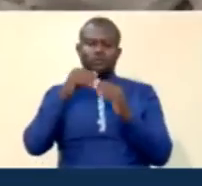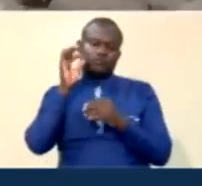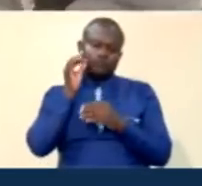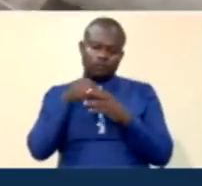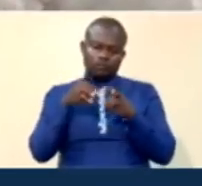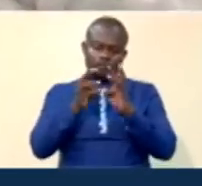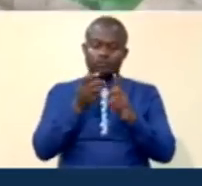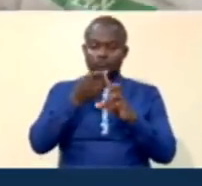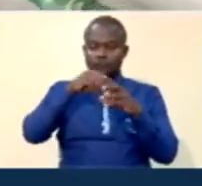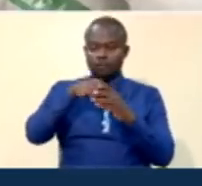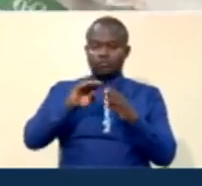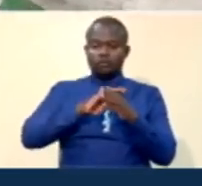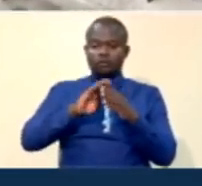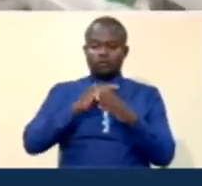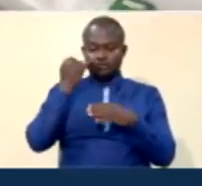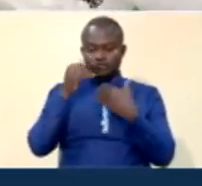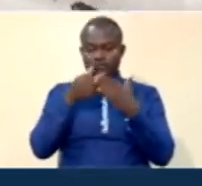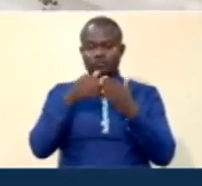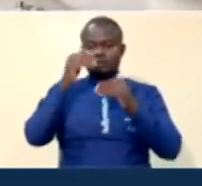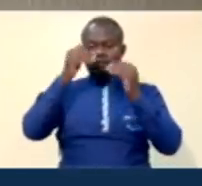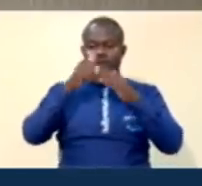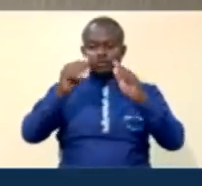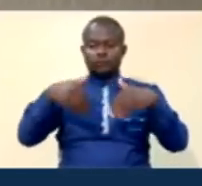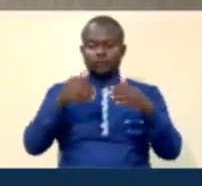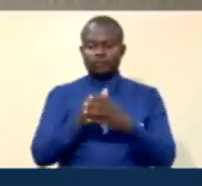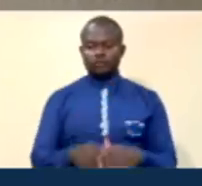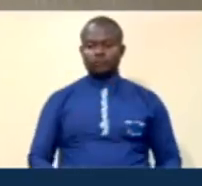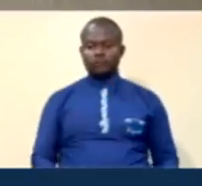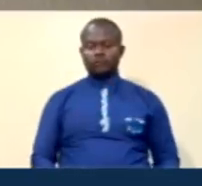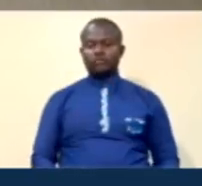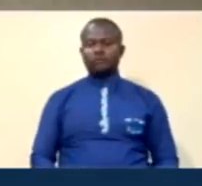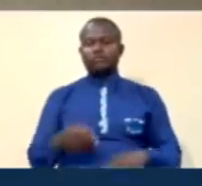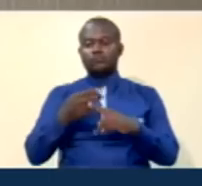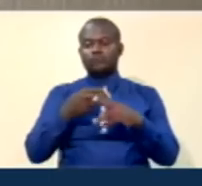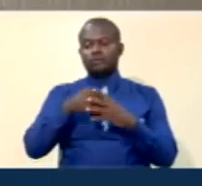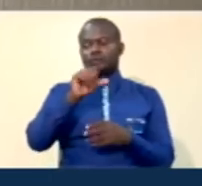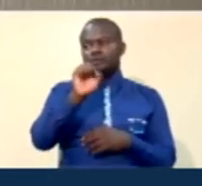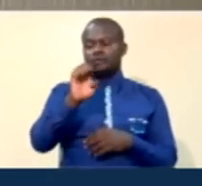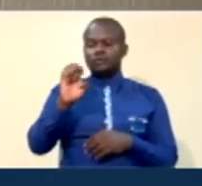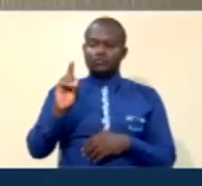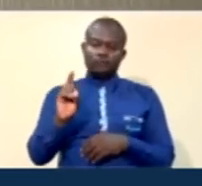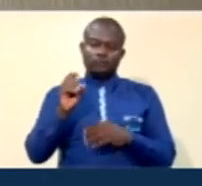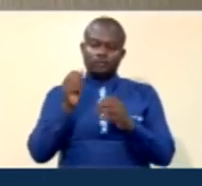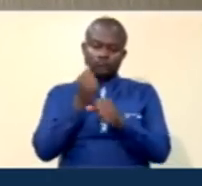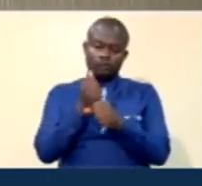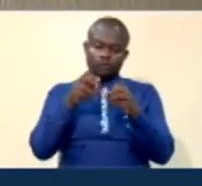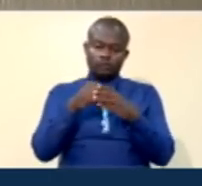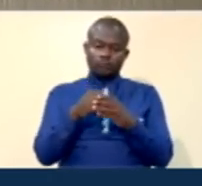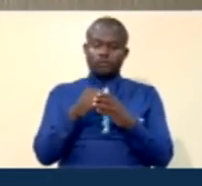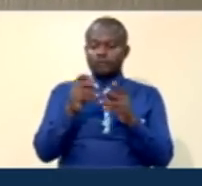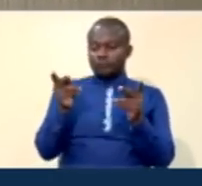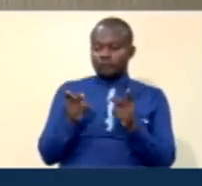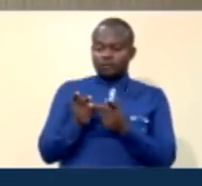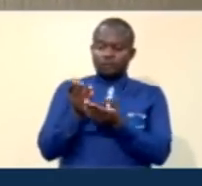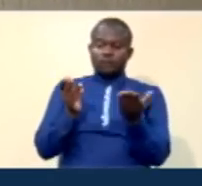ku buryo byavamo ishoramari rikomeye mu rwego rw'ubuhinzi. Icyo bita seed production hub, urabona igihugu cyacu dufite ubutaka butari bunini cyane